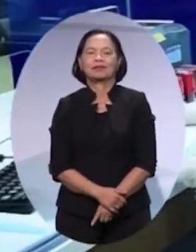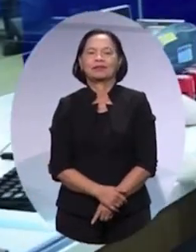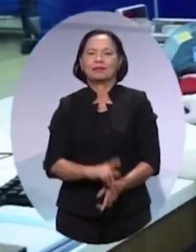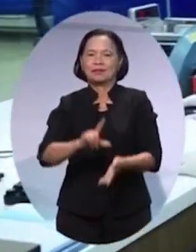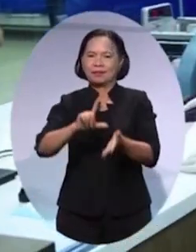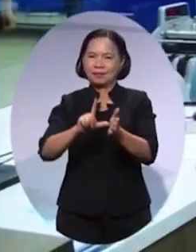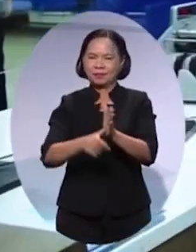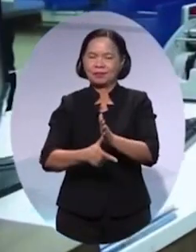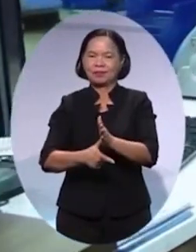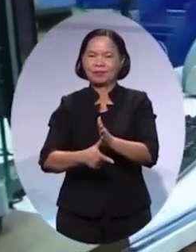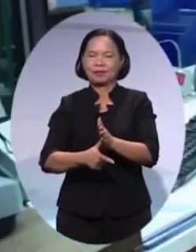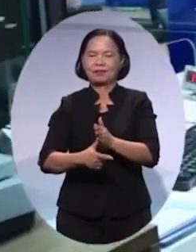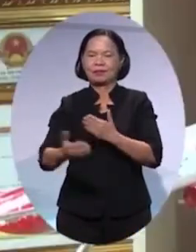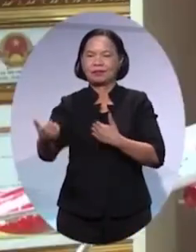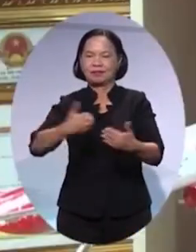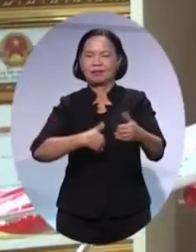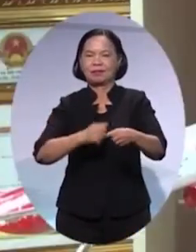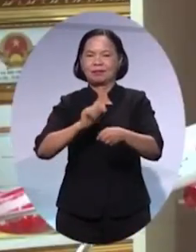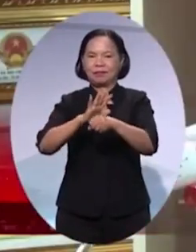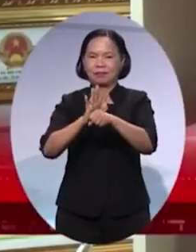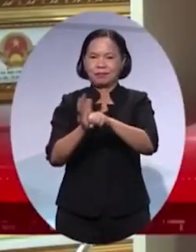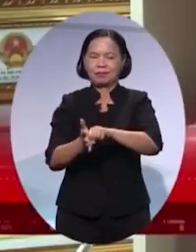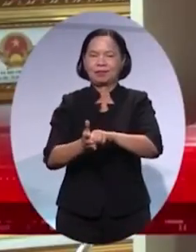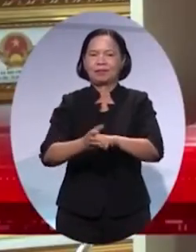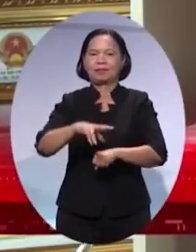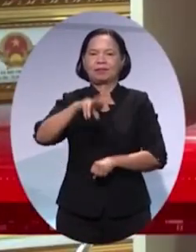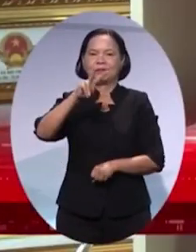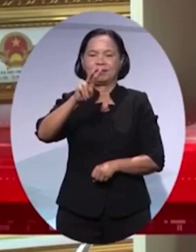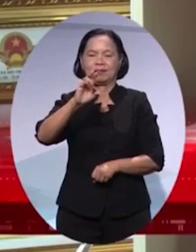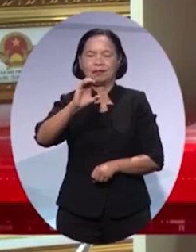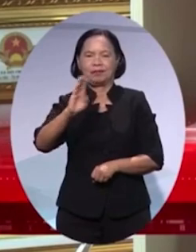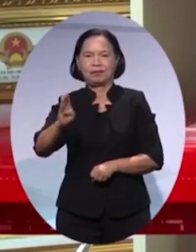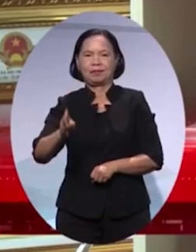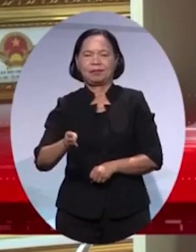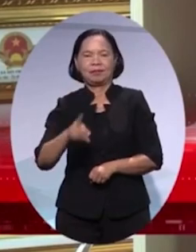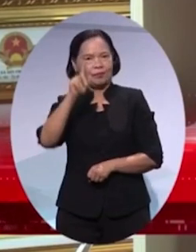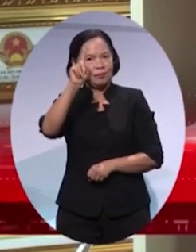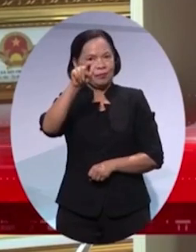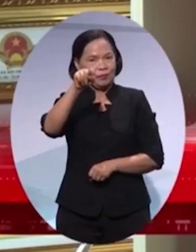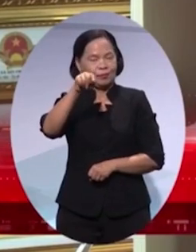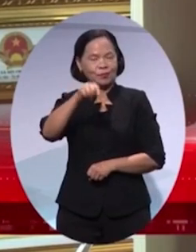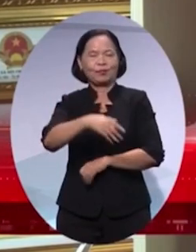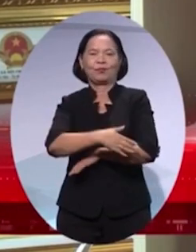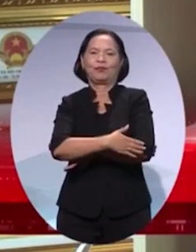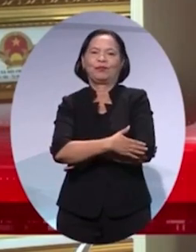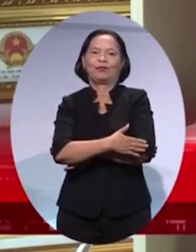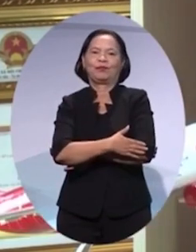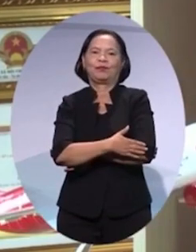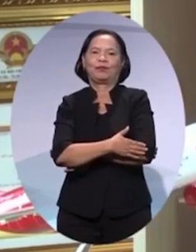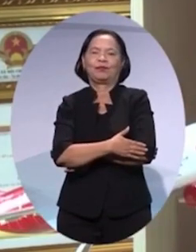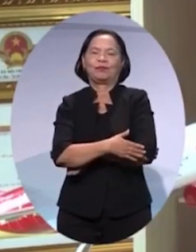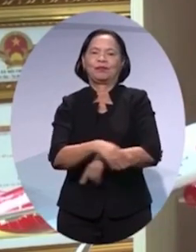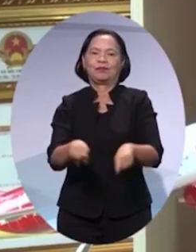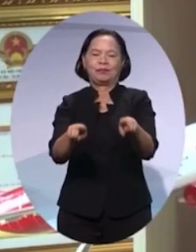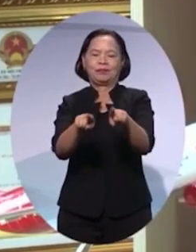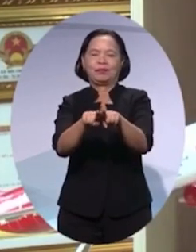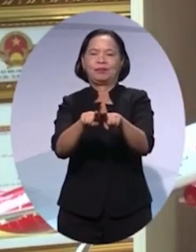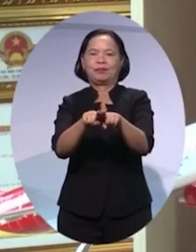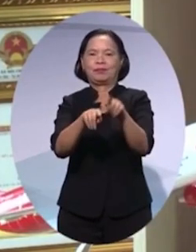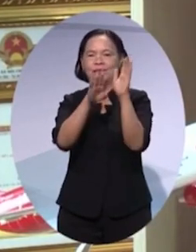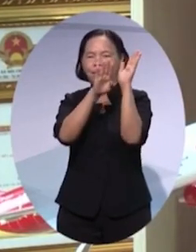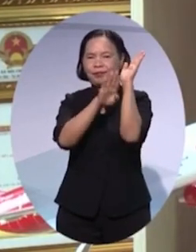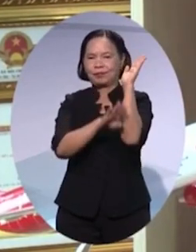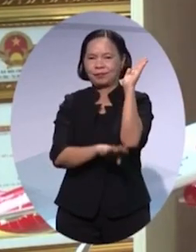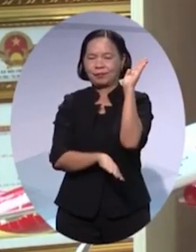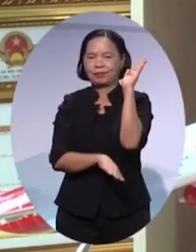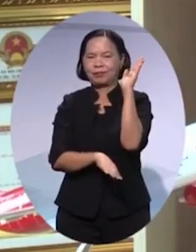hưởng của cái COVID-19 thì Vietinbank cũng đã có những cái hỗ trợ nhanh chóng đối với Vietjet. Thì như là những cái chương trình thực hiện như là cơ